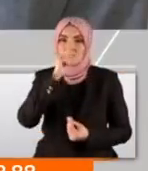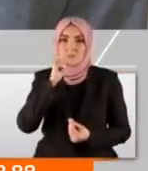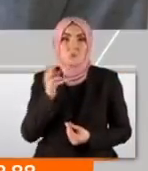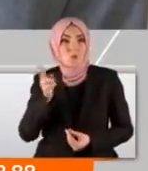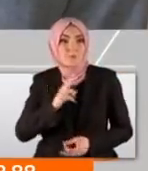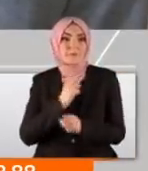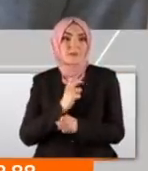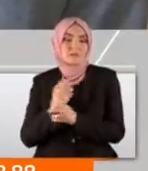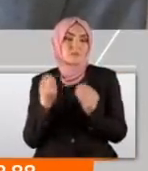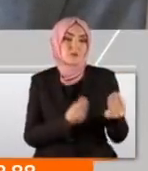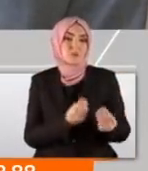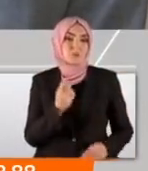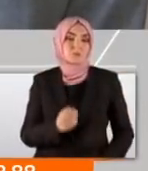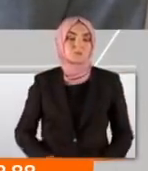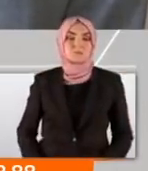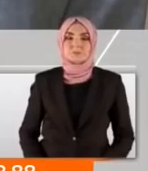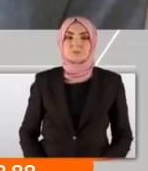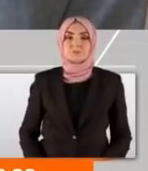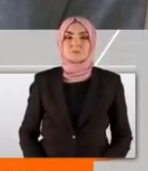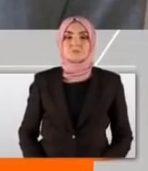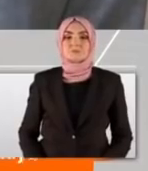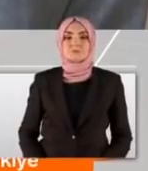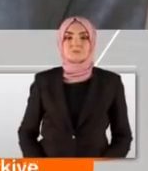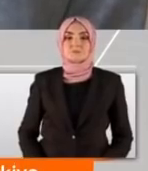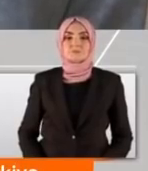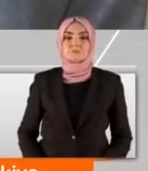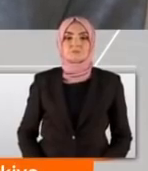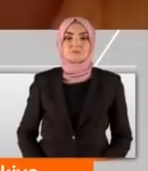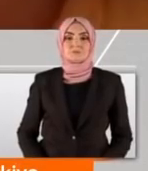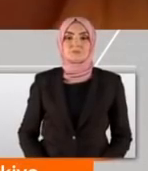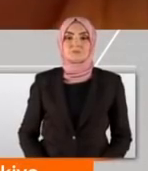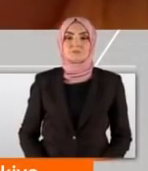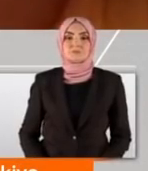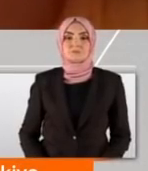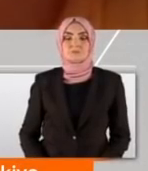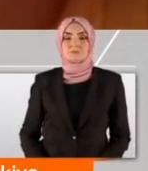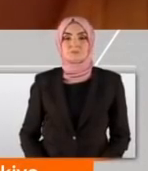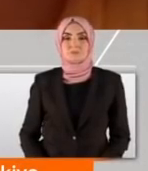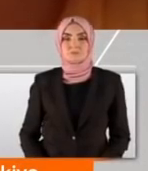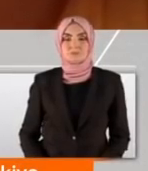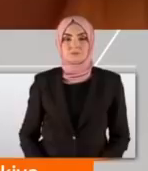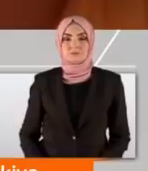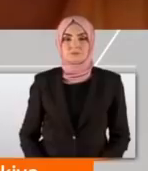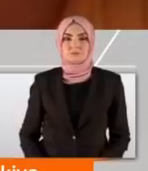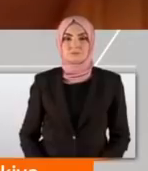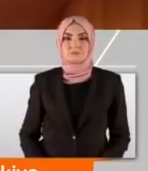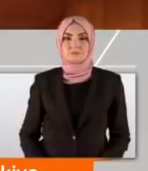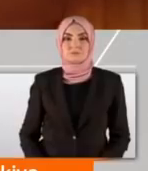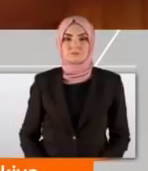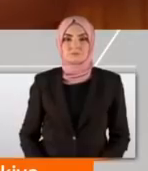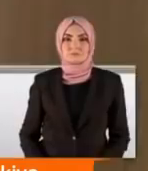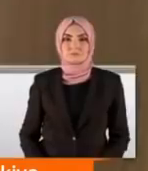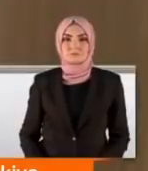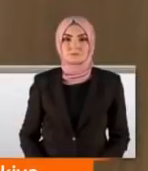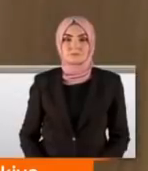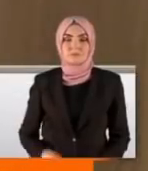şeyde çalışıyorduk. Biz zaten orada tanıştık. Hemen hemen bir yıla yakın sevgililiğimiz oldu. Bana yardım edin. Benim bakmakla yükümlü olduğum iki tane